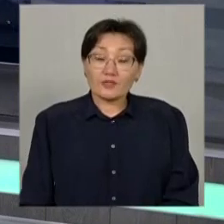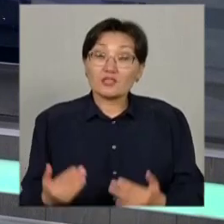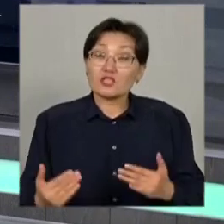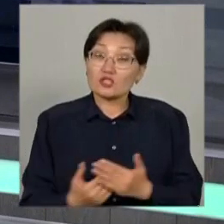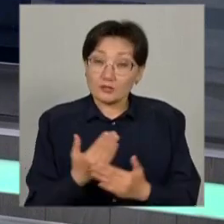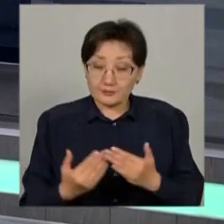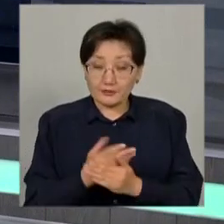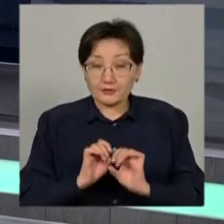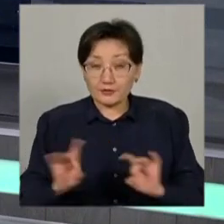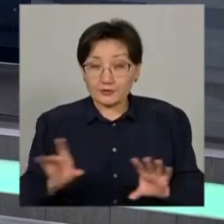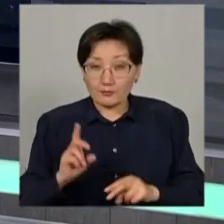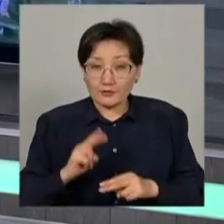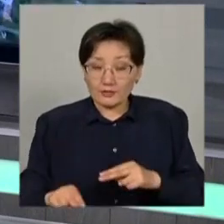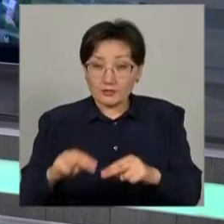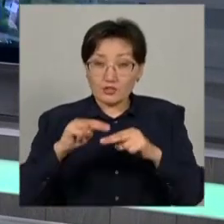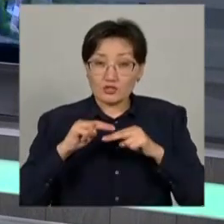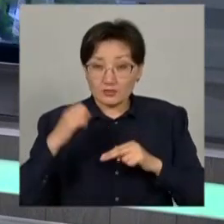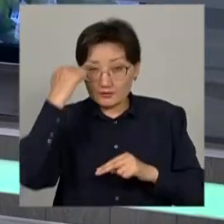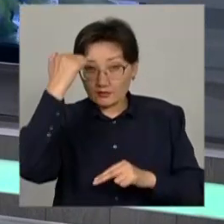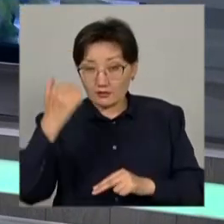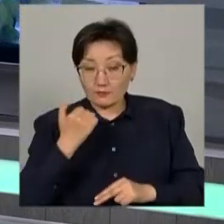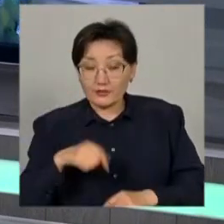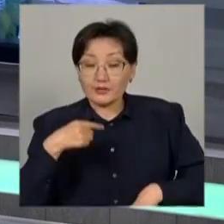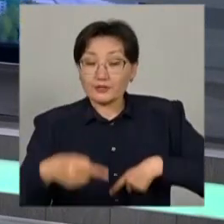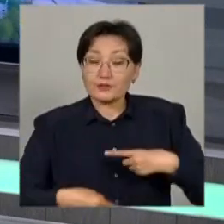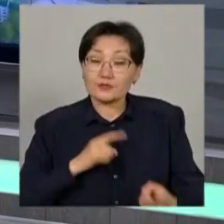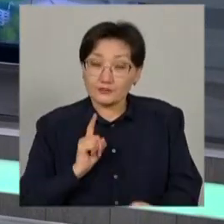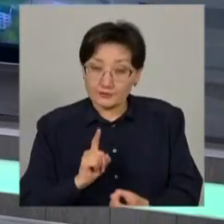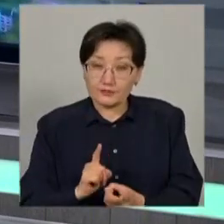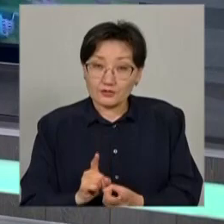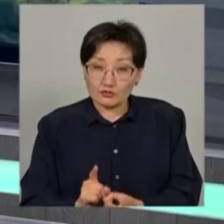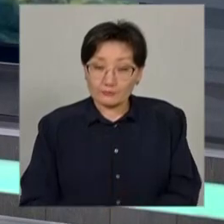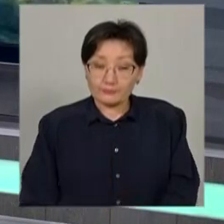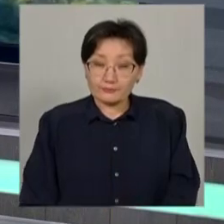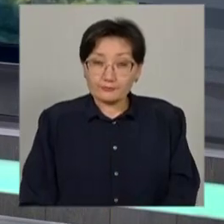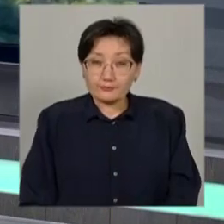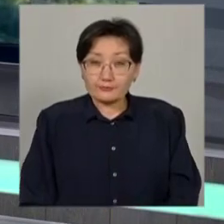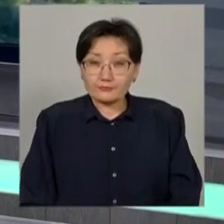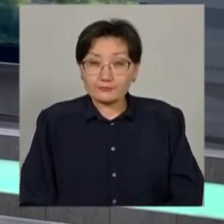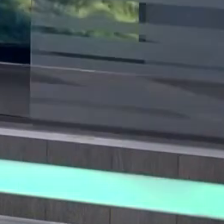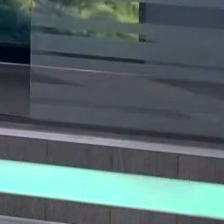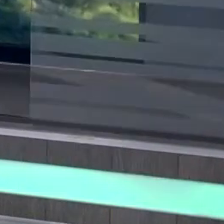Әзірге келіп түскен ақпар легі осы. Кешкі сағат 19:00-де қорытынды жаңалықтарда жүздескенше.